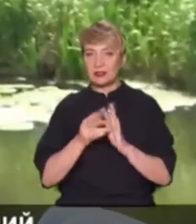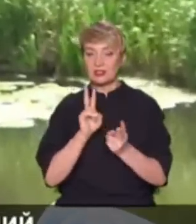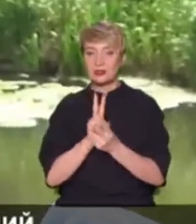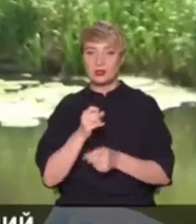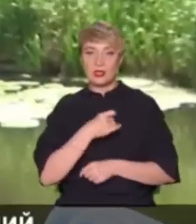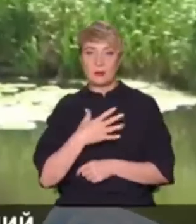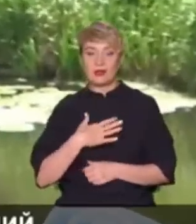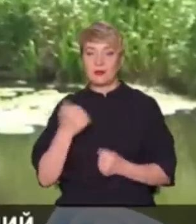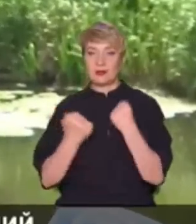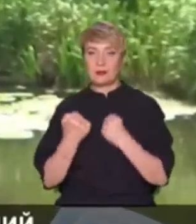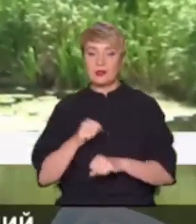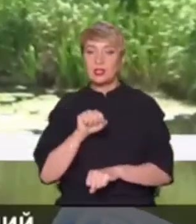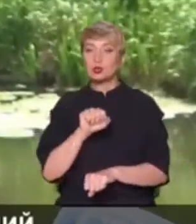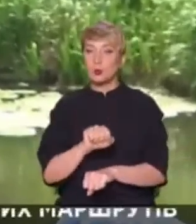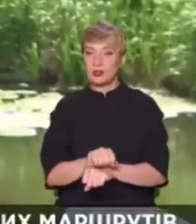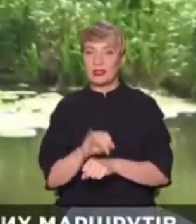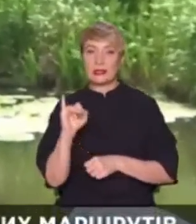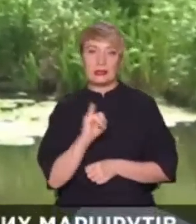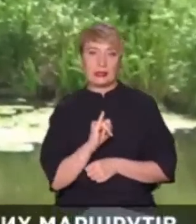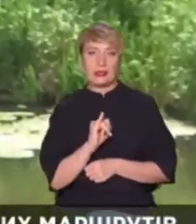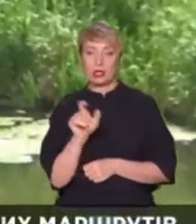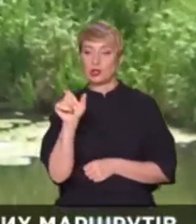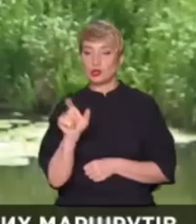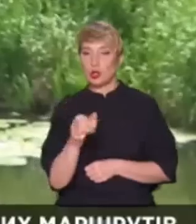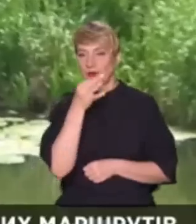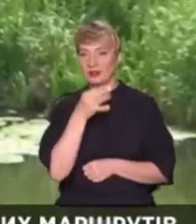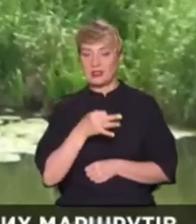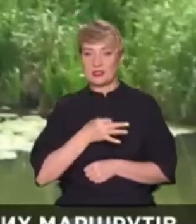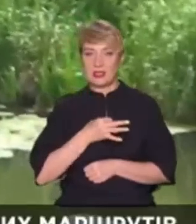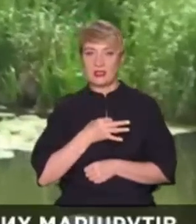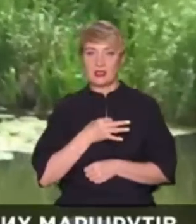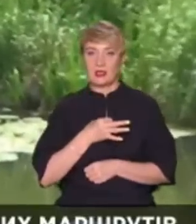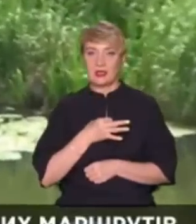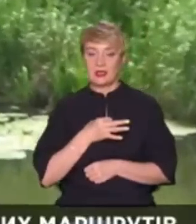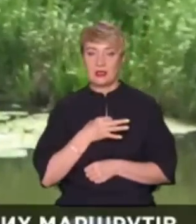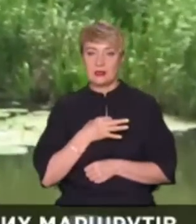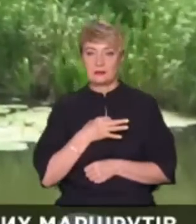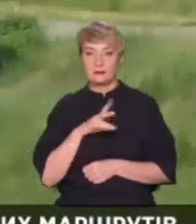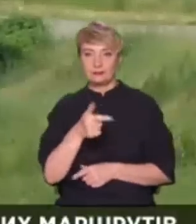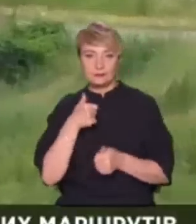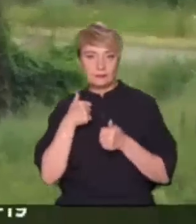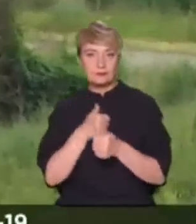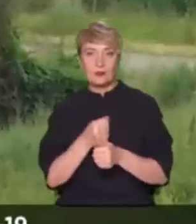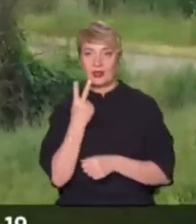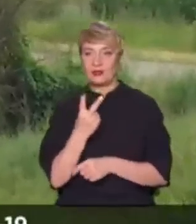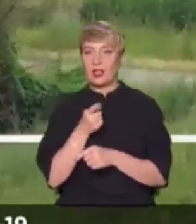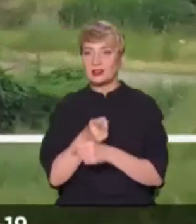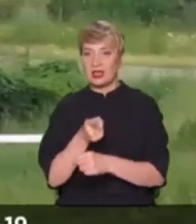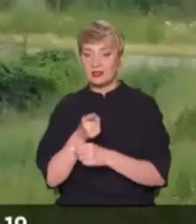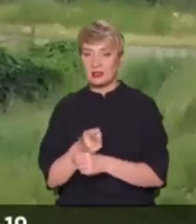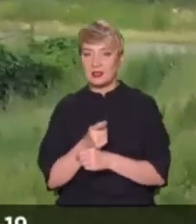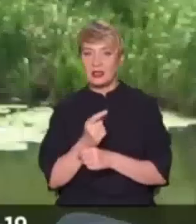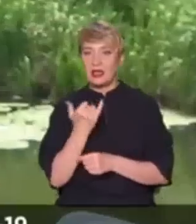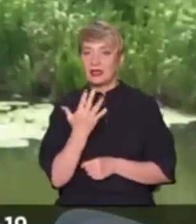Ми його зупинили, і чоловік там сказав, що пацани, за мною женеться два танка. Кілька секунд, аби